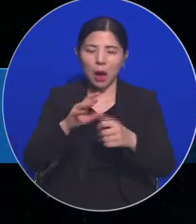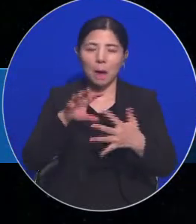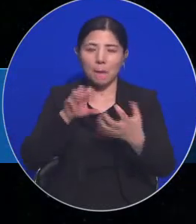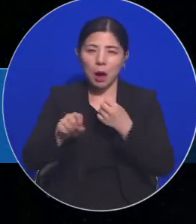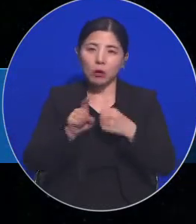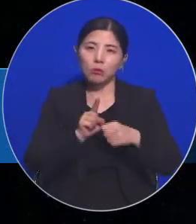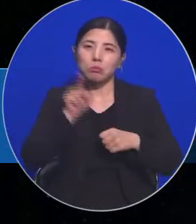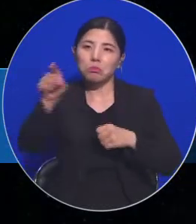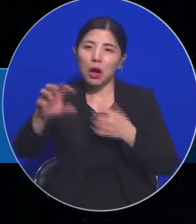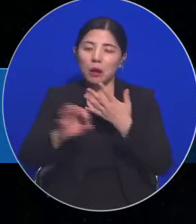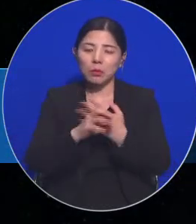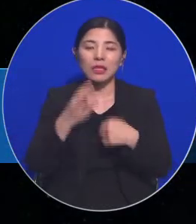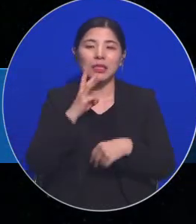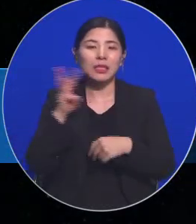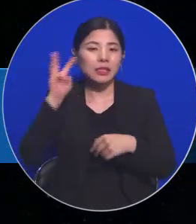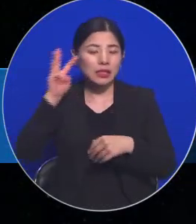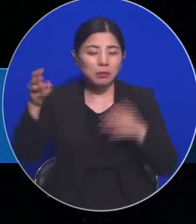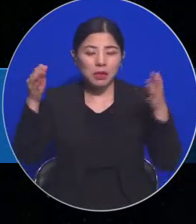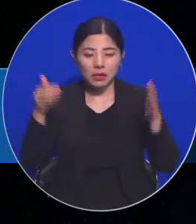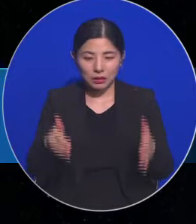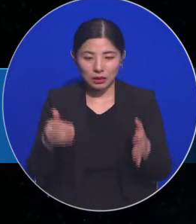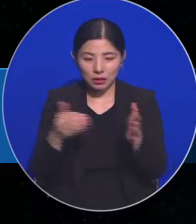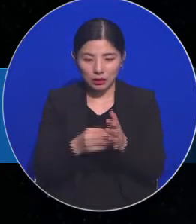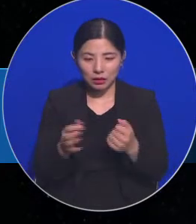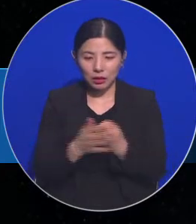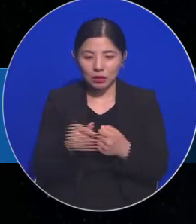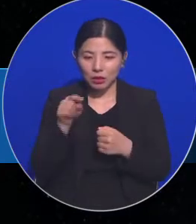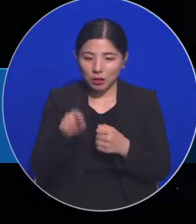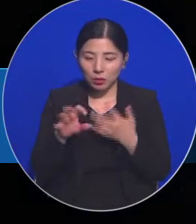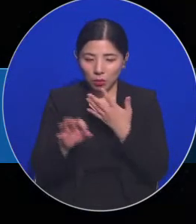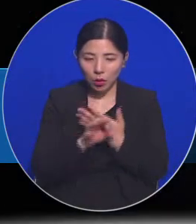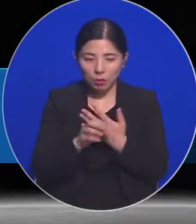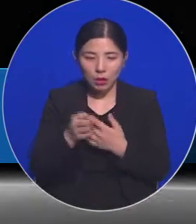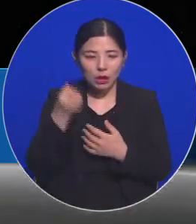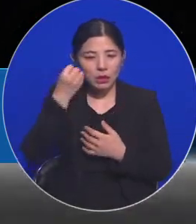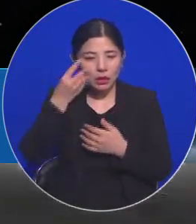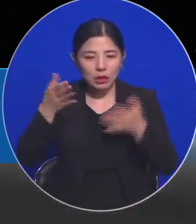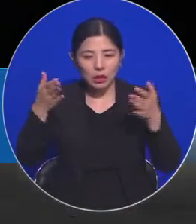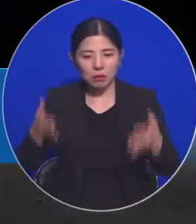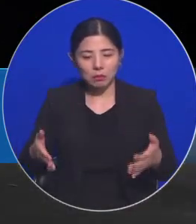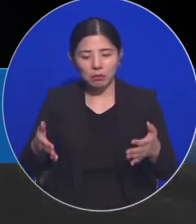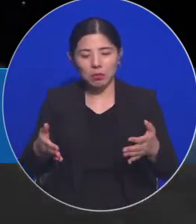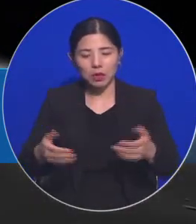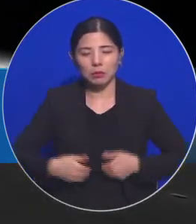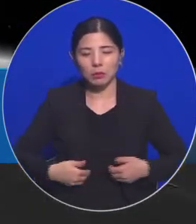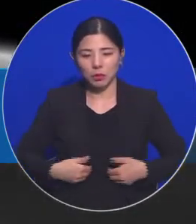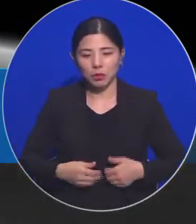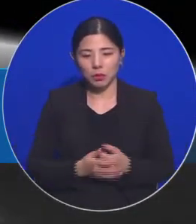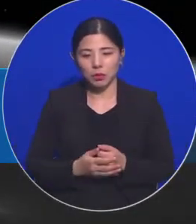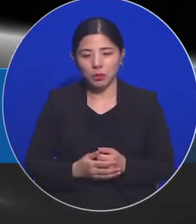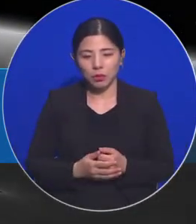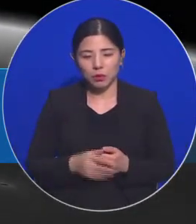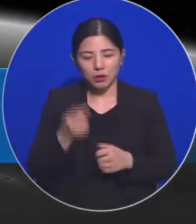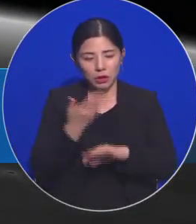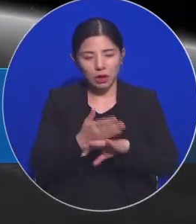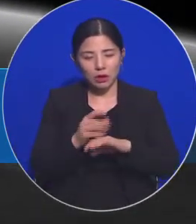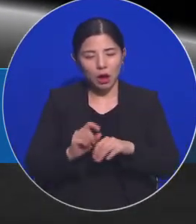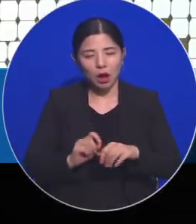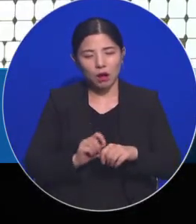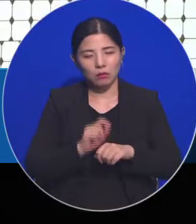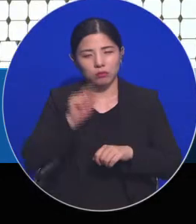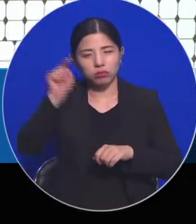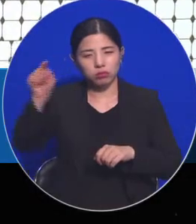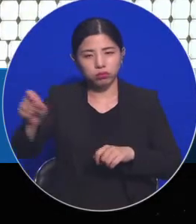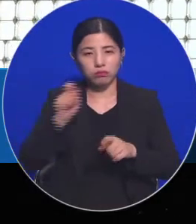사흘이 걸리지만 이 같은 탄도형 달 전이 방식을 이용하면 넉 달 반이 걸립니다. 다른 궤적에 비해 이동거리가